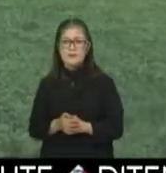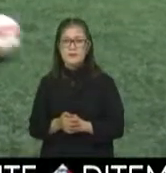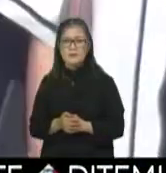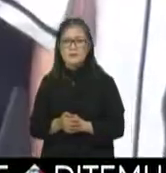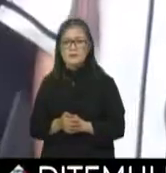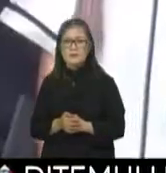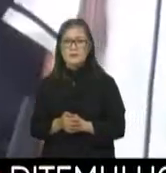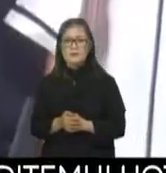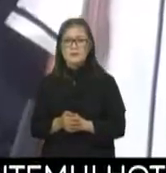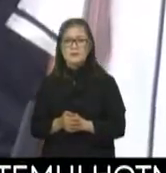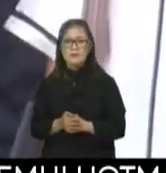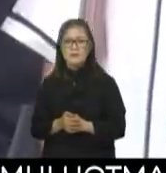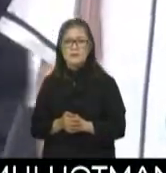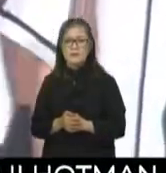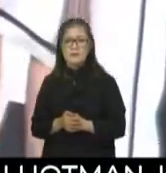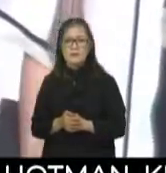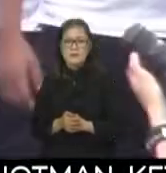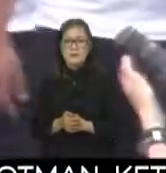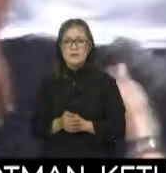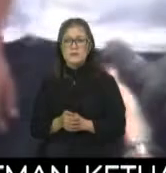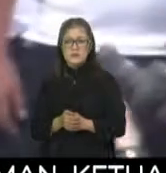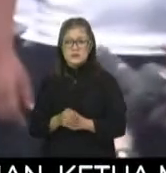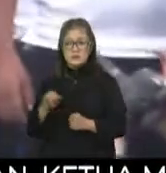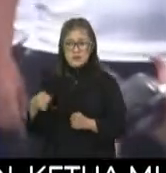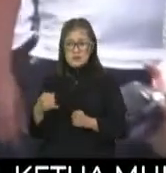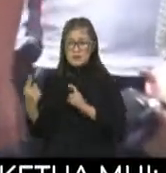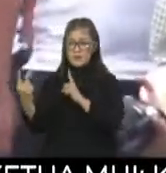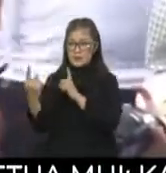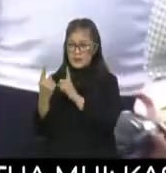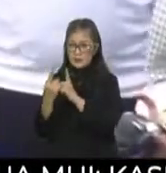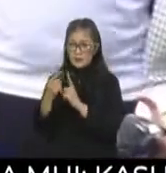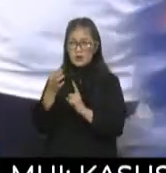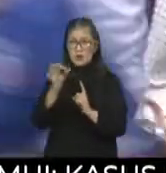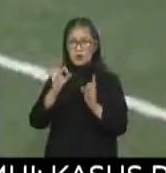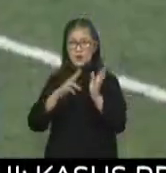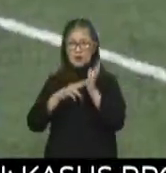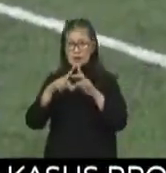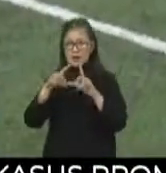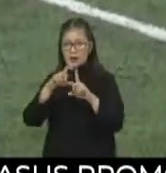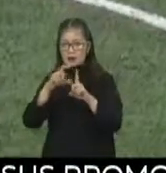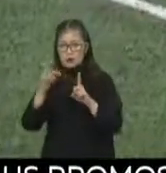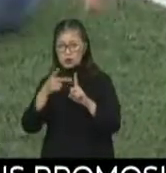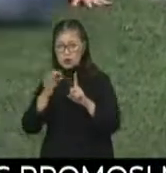Setelah menghadiri coaching klinik dan meet and greet, Ronaldhino akan memperkuat Rans Nusantara FC di ajang